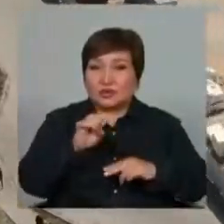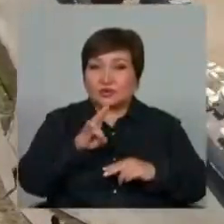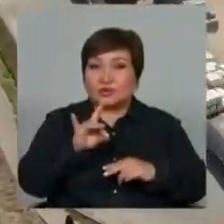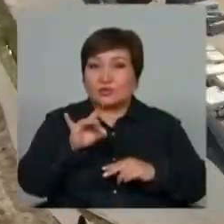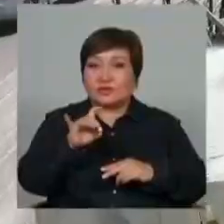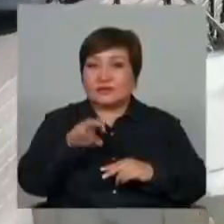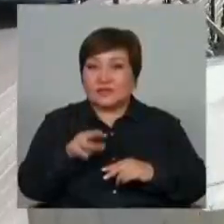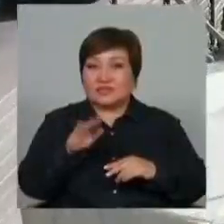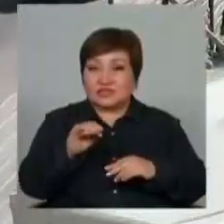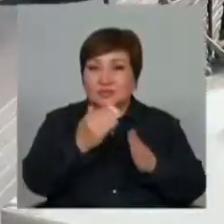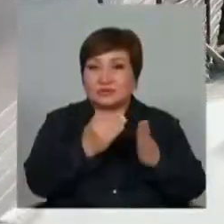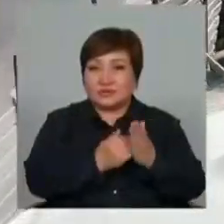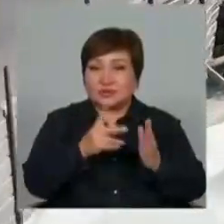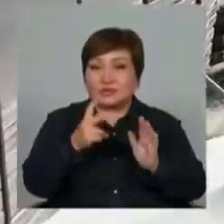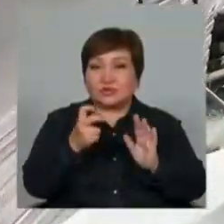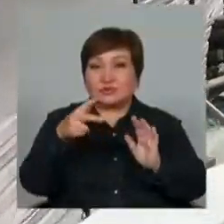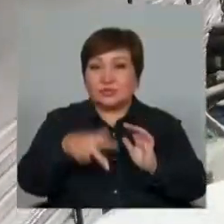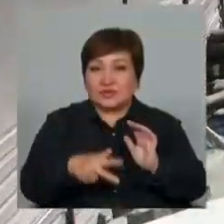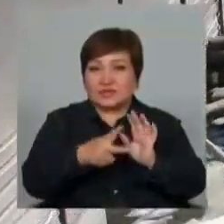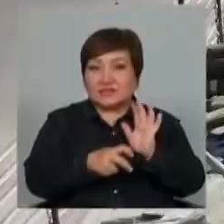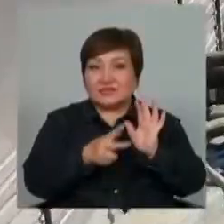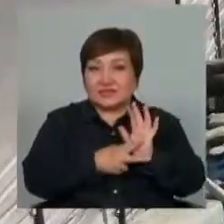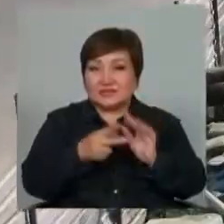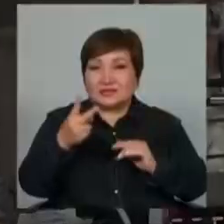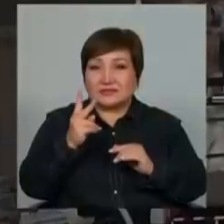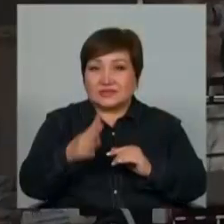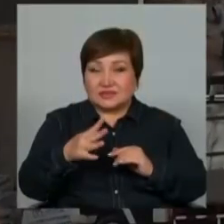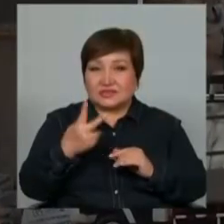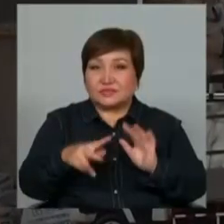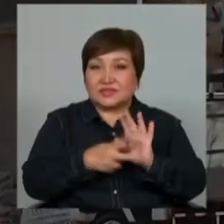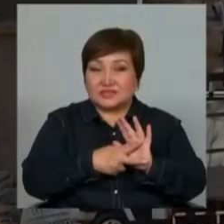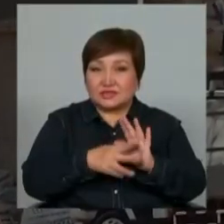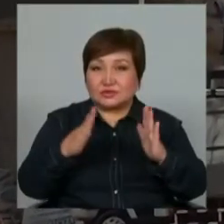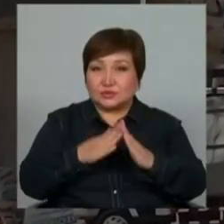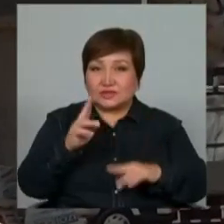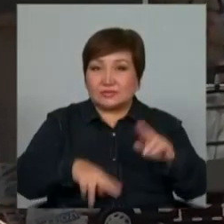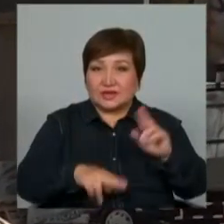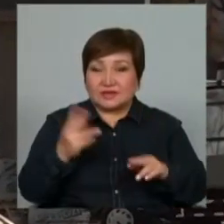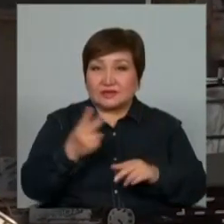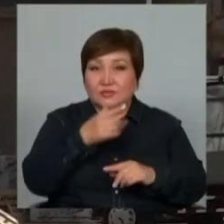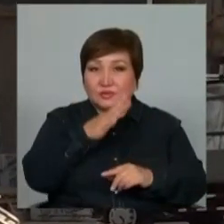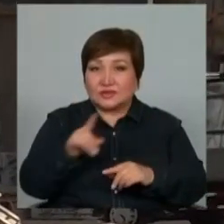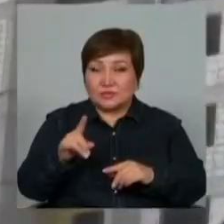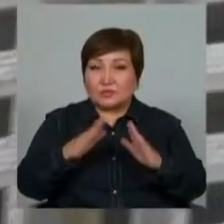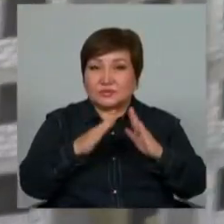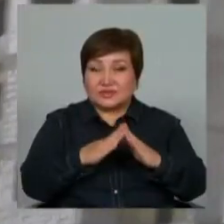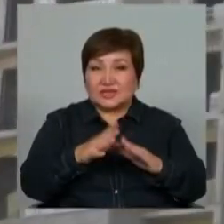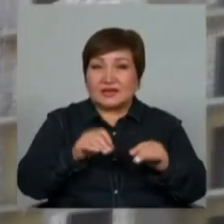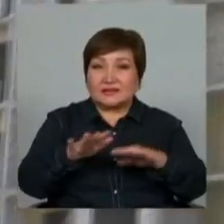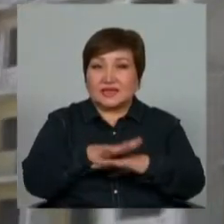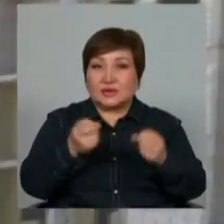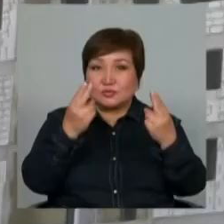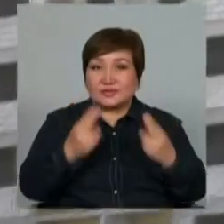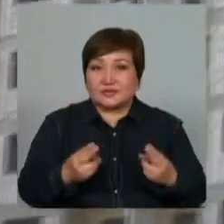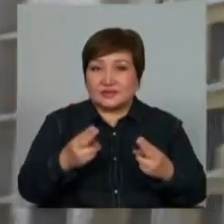мұнда 3788 пәтерлі 128 үй салынбақ. Алдағы уақытта бұл баспаналар халықтың әлеуметтік осал топтары мен көп